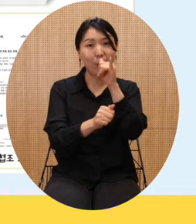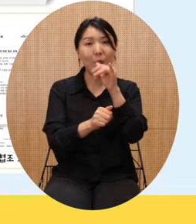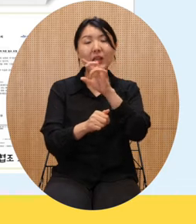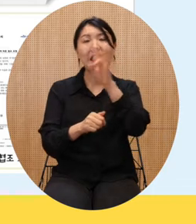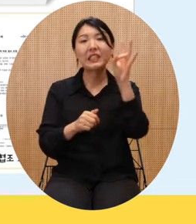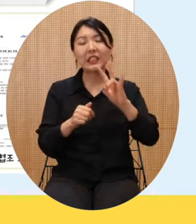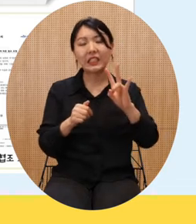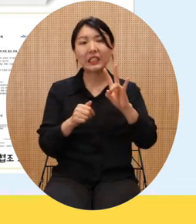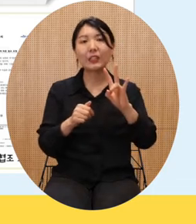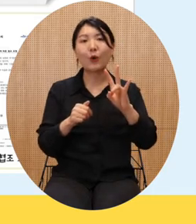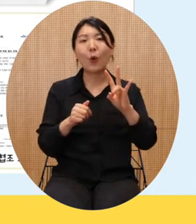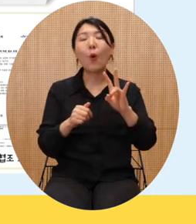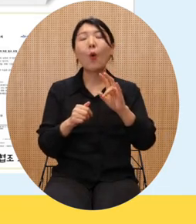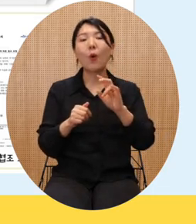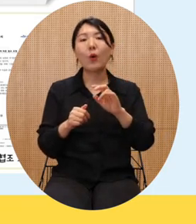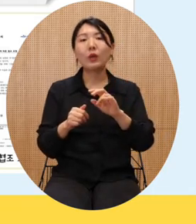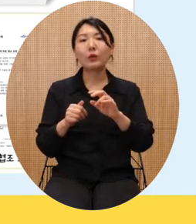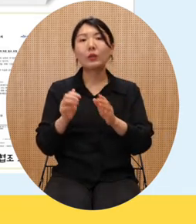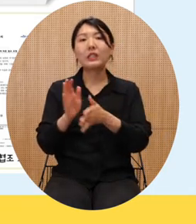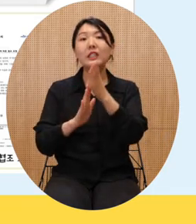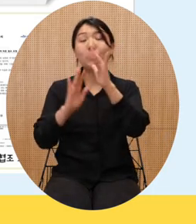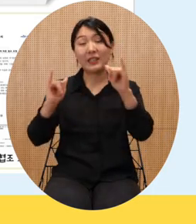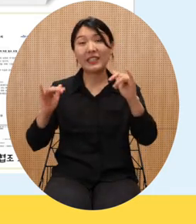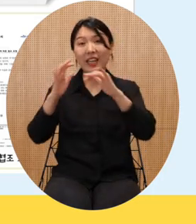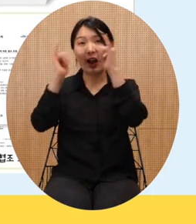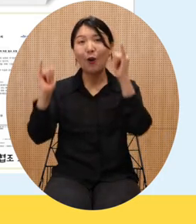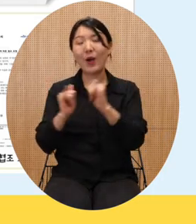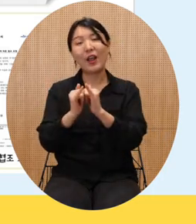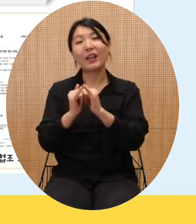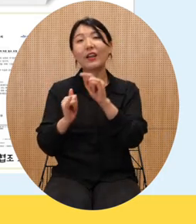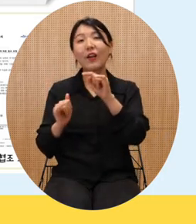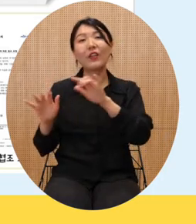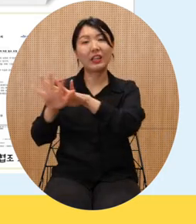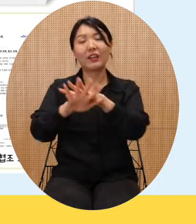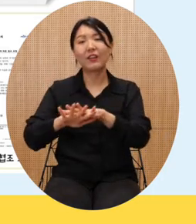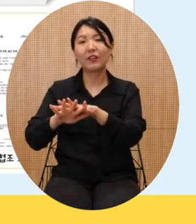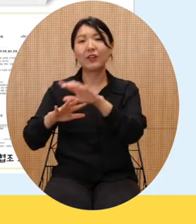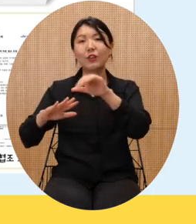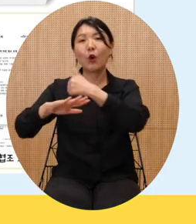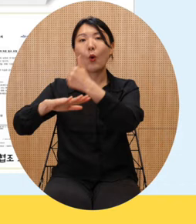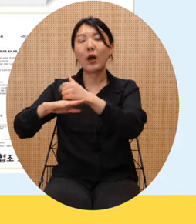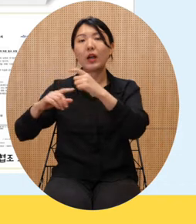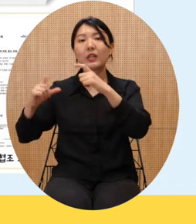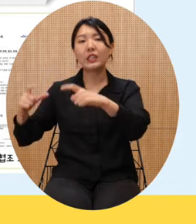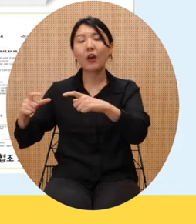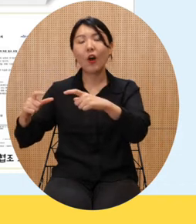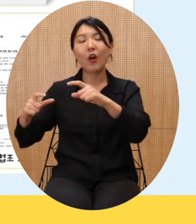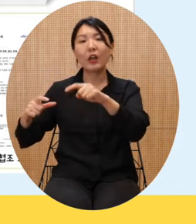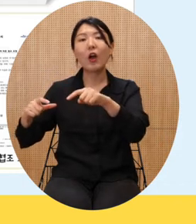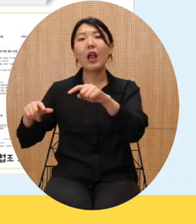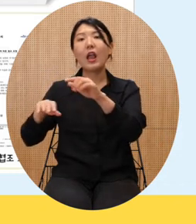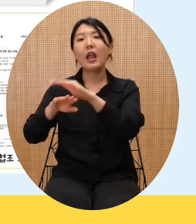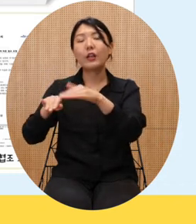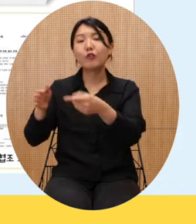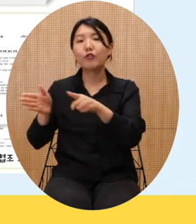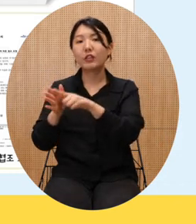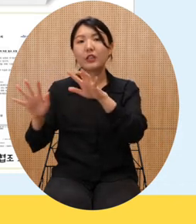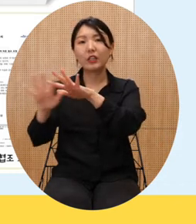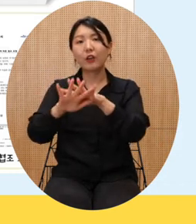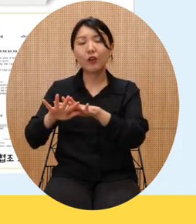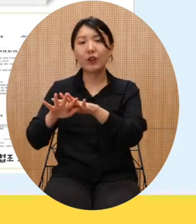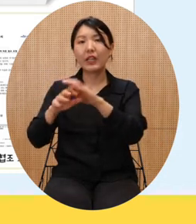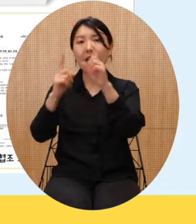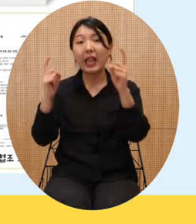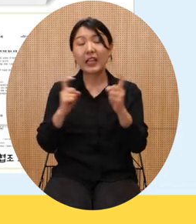것, 그 다음에 그러니까 시흥시, 그리고 시흥의 시민사회, 아까 이제 네트워크, 정황 지역의 아동 주거 문제 해결을 위한